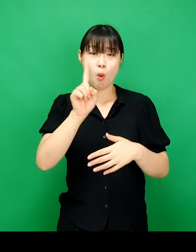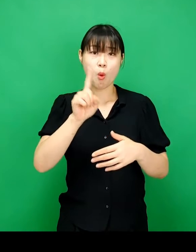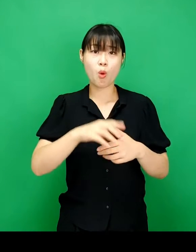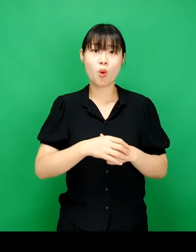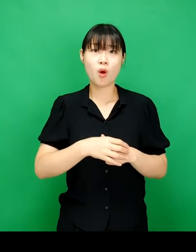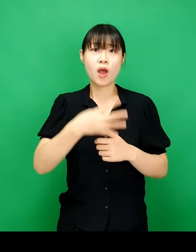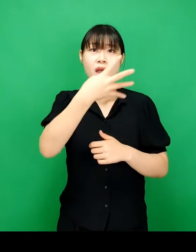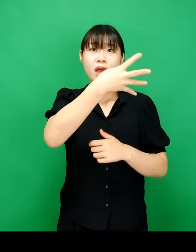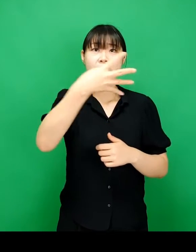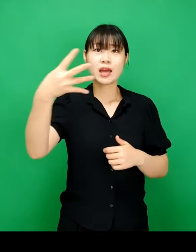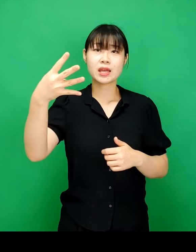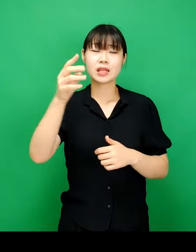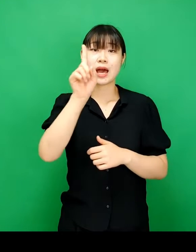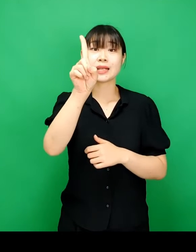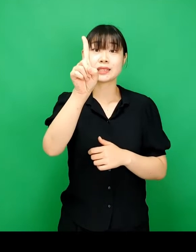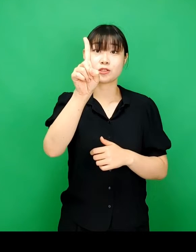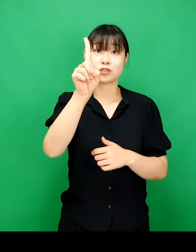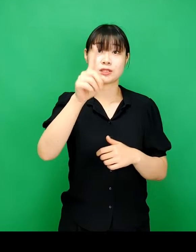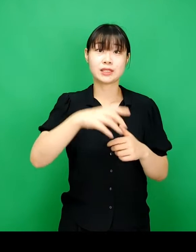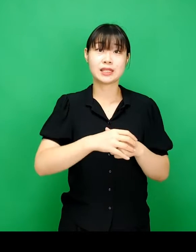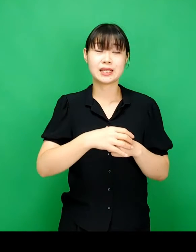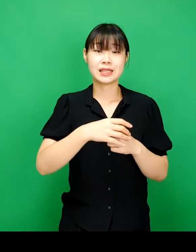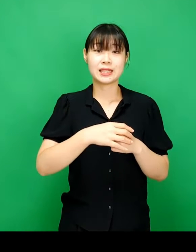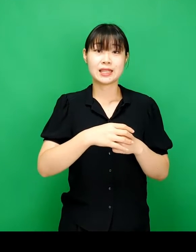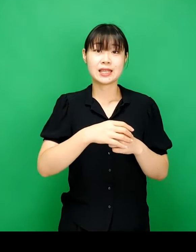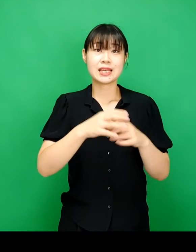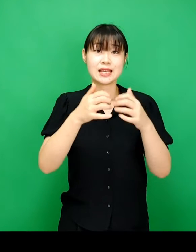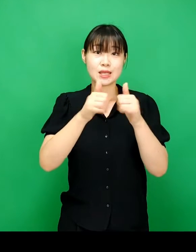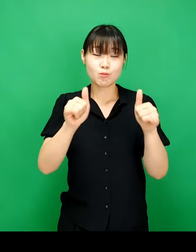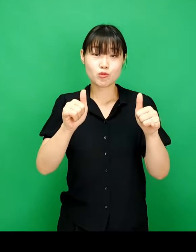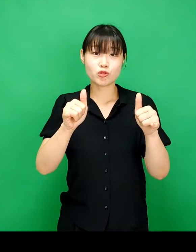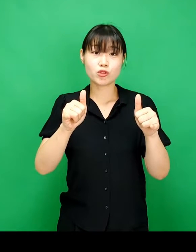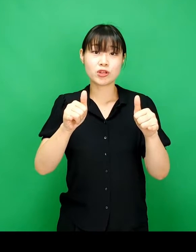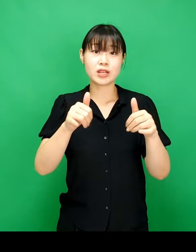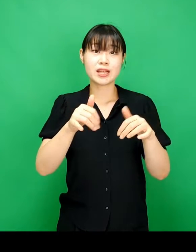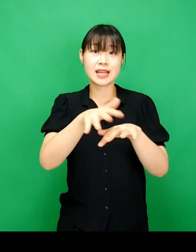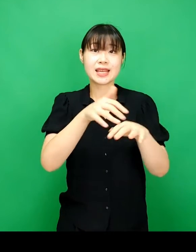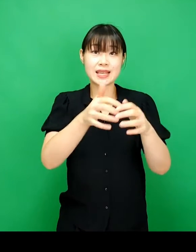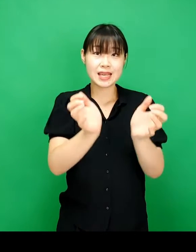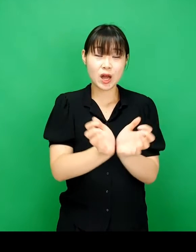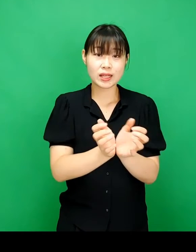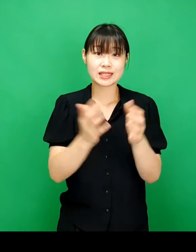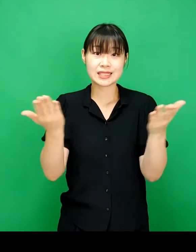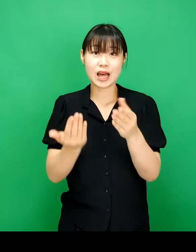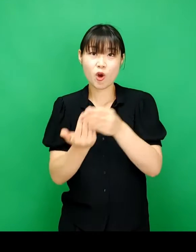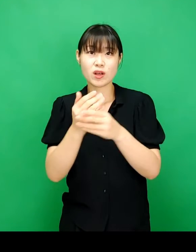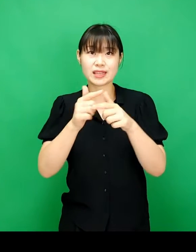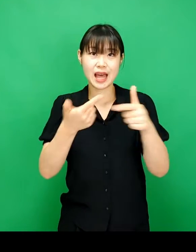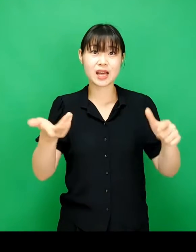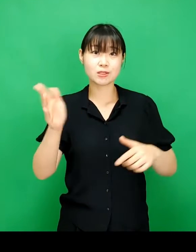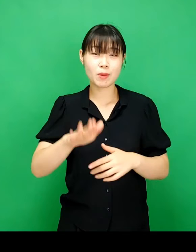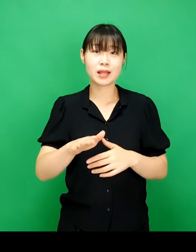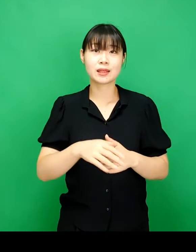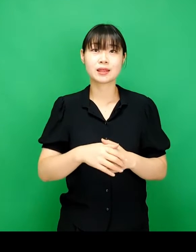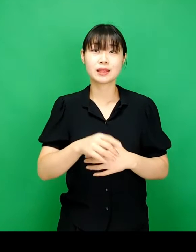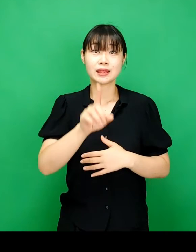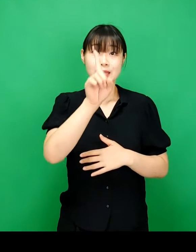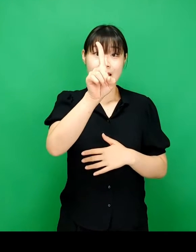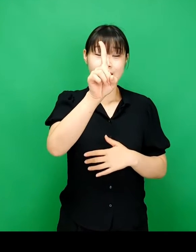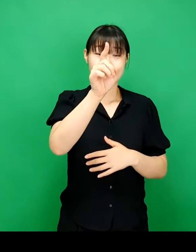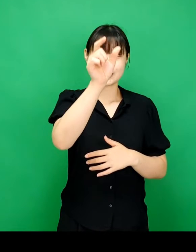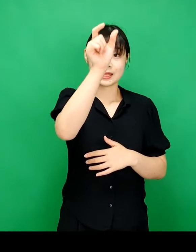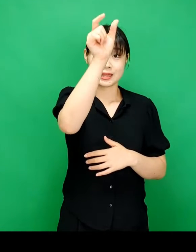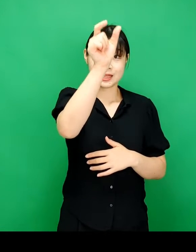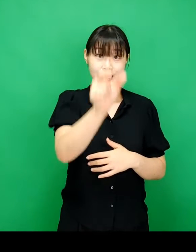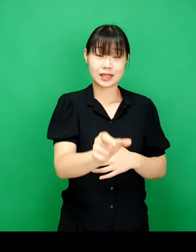같습니다. 데이터 행에는 관측값이 한 줄씩 들어갑니다. 관측 단위는 인물, 기관, 사건 등 다양할